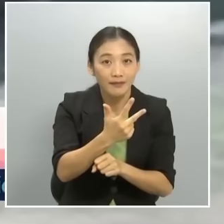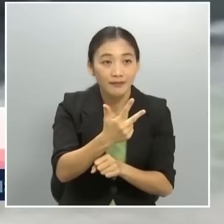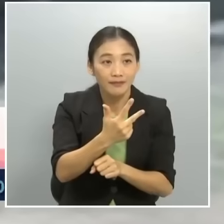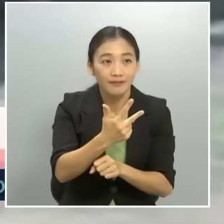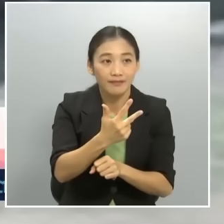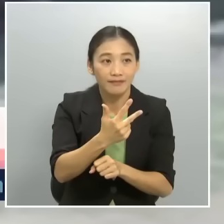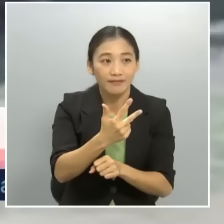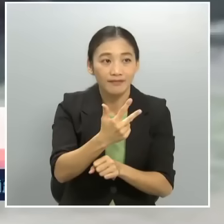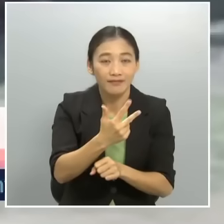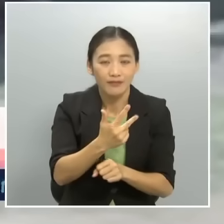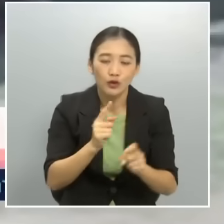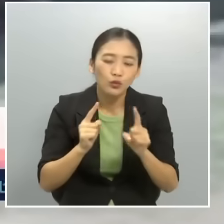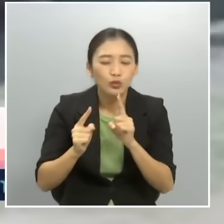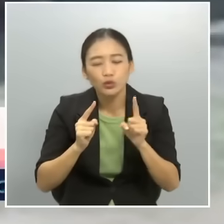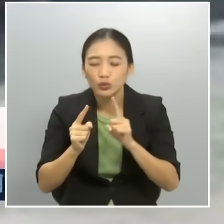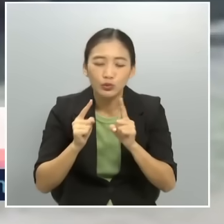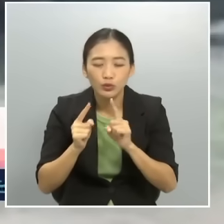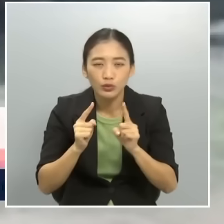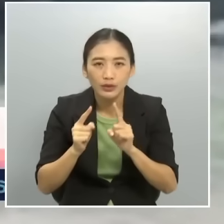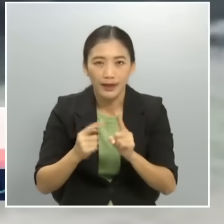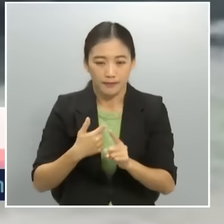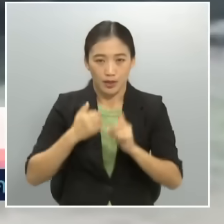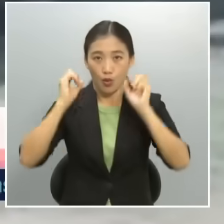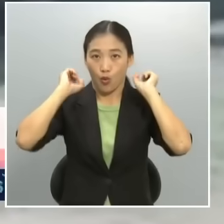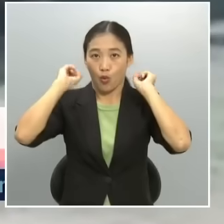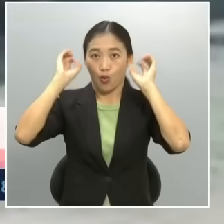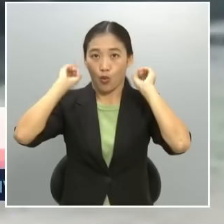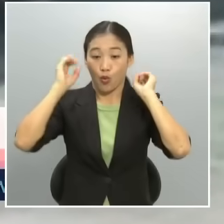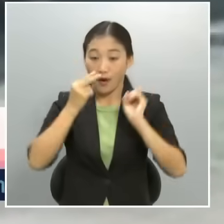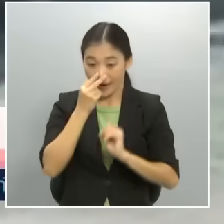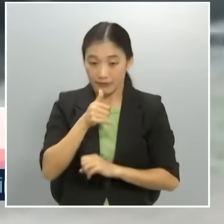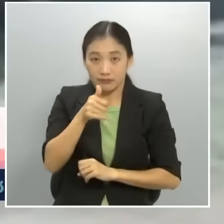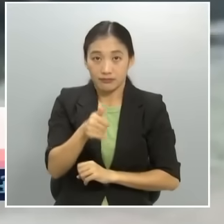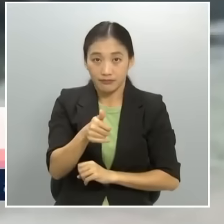น้องเข้าไปคุยแล้วก็จะเห็นมีคุณครูอยู่ท่านหนึ่งด้วย